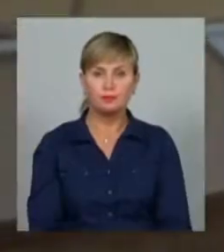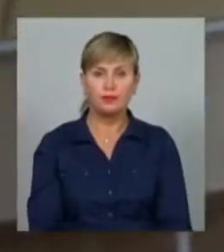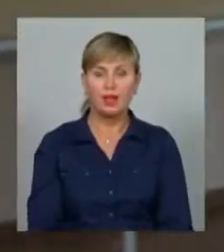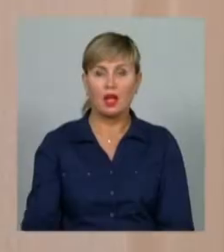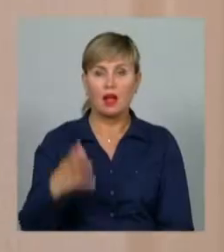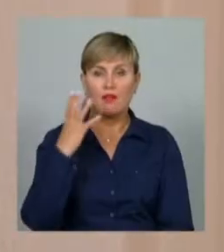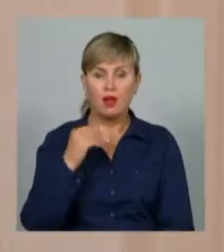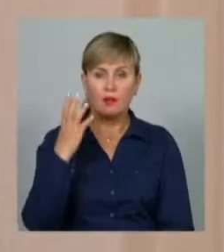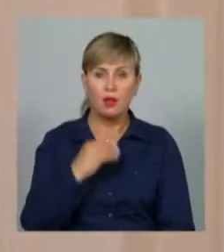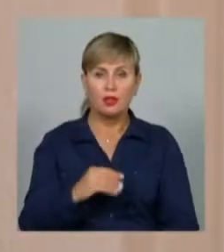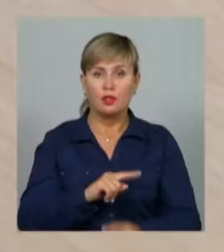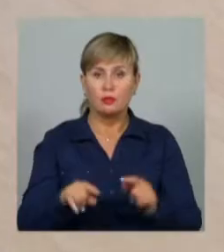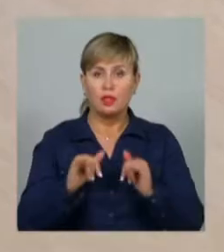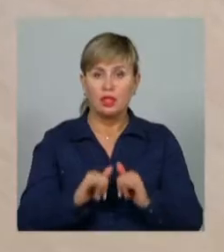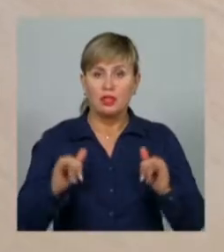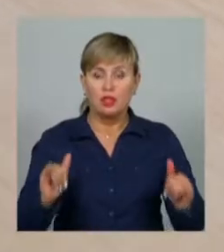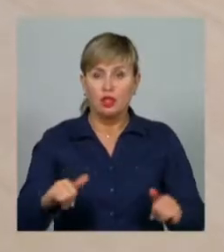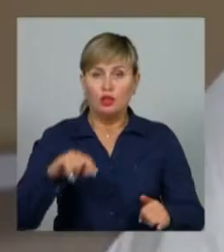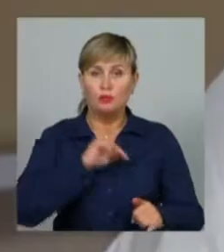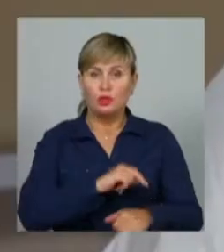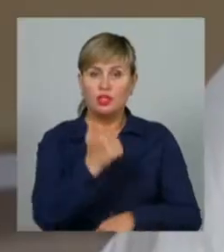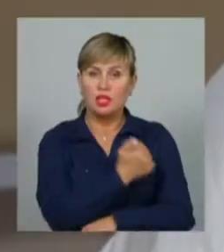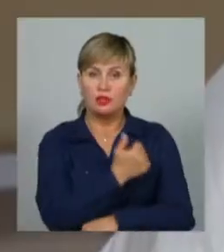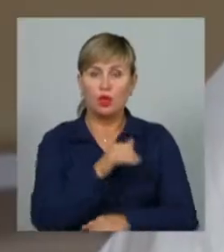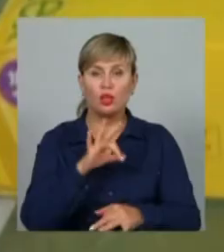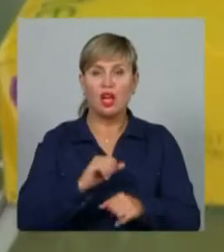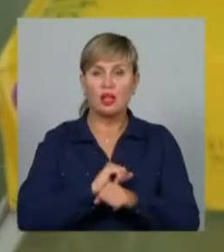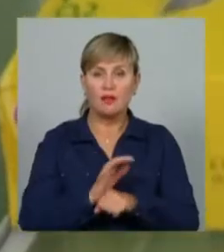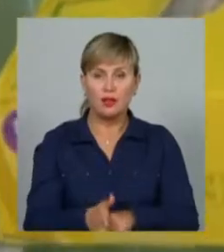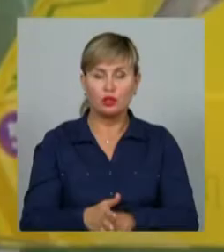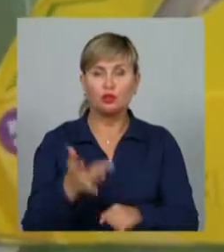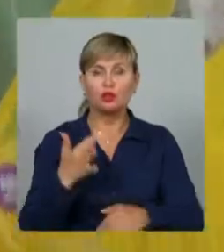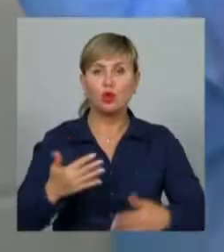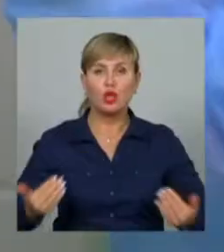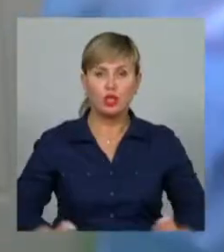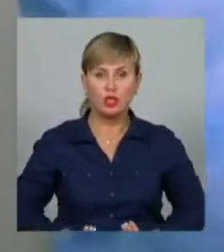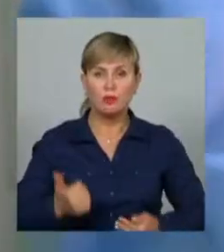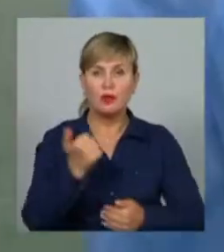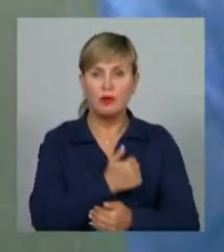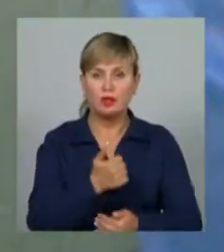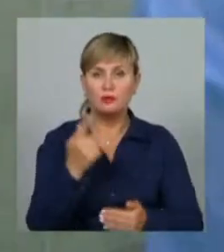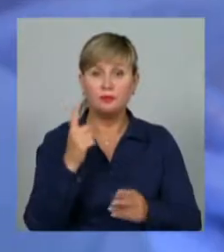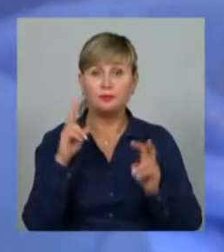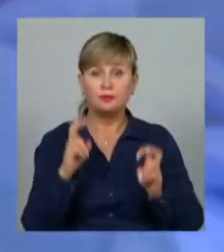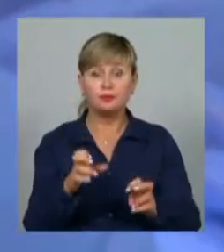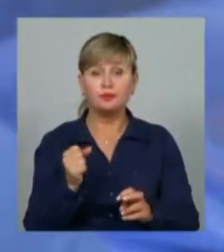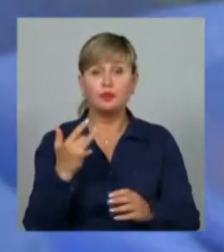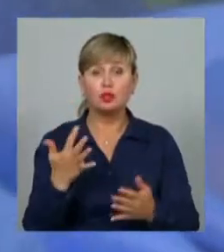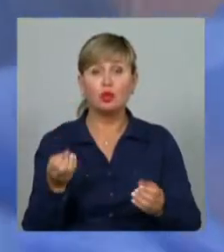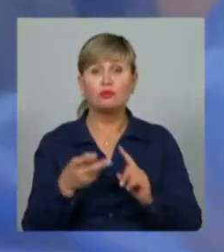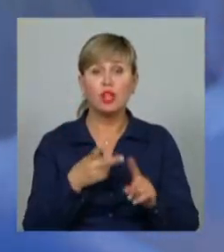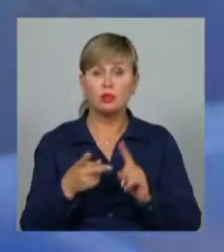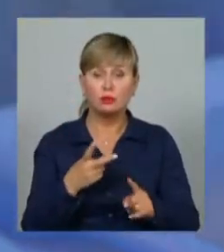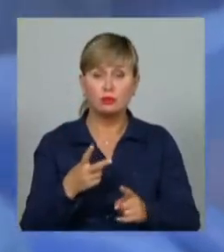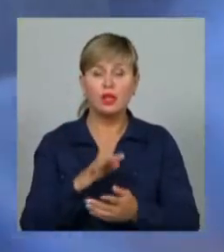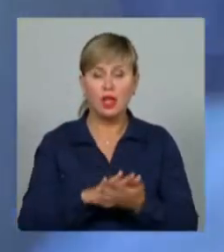Алматы в лидерах по темпам всеобщей иммунизации населения от коронавируса. Сколько жителей привились первым компонентом, а сколько и вторым? В